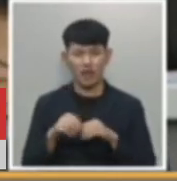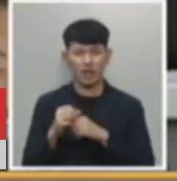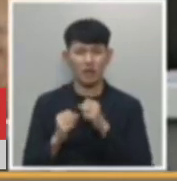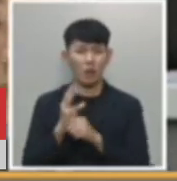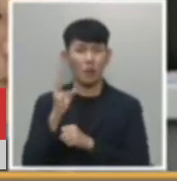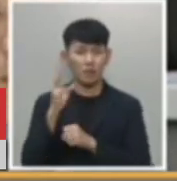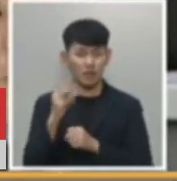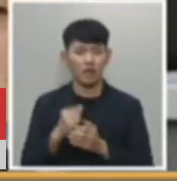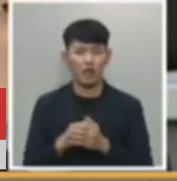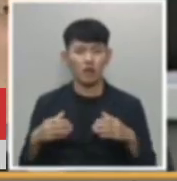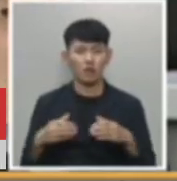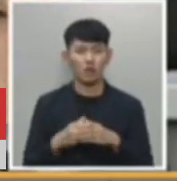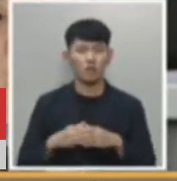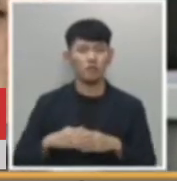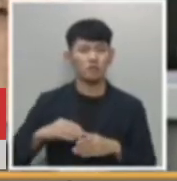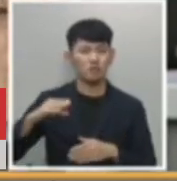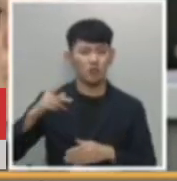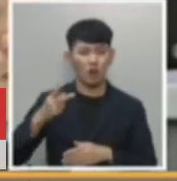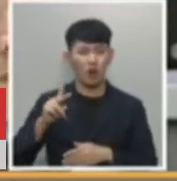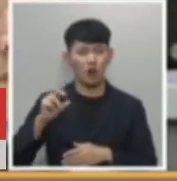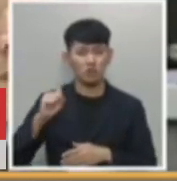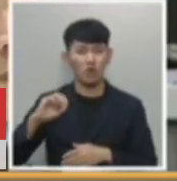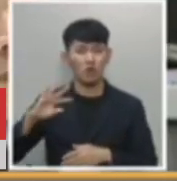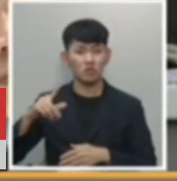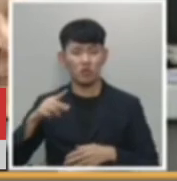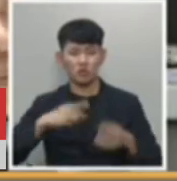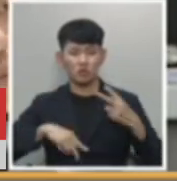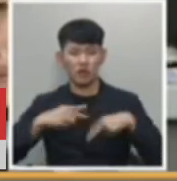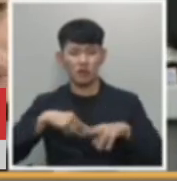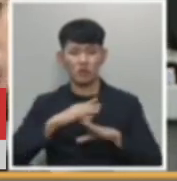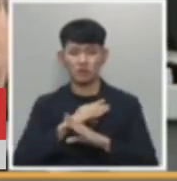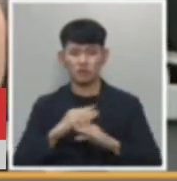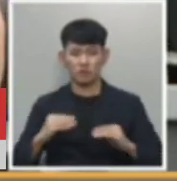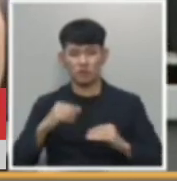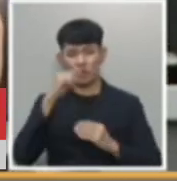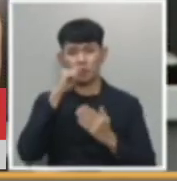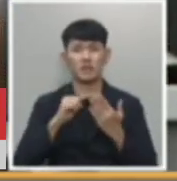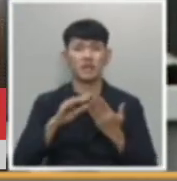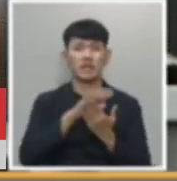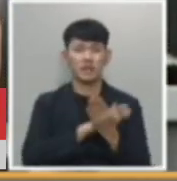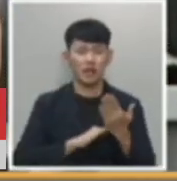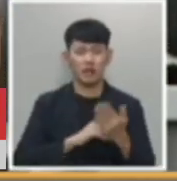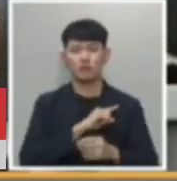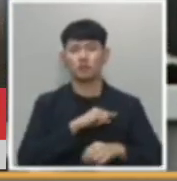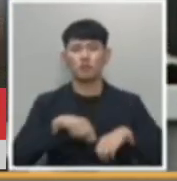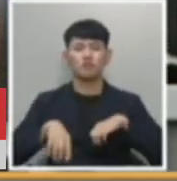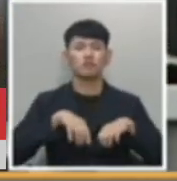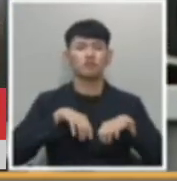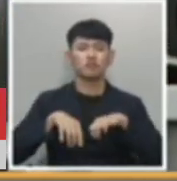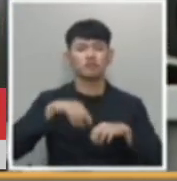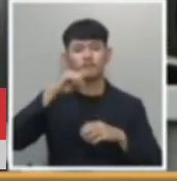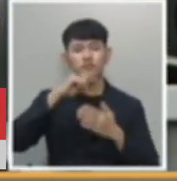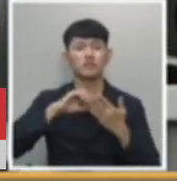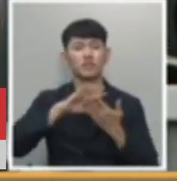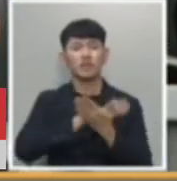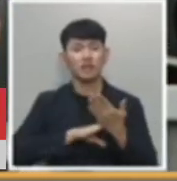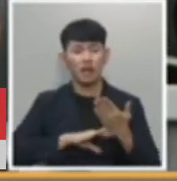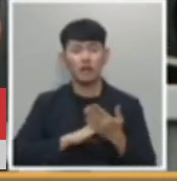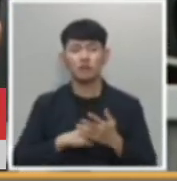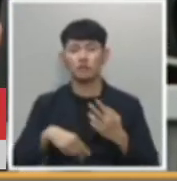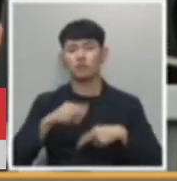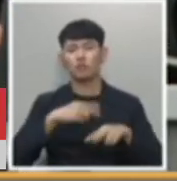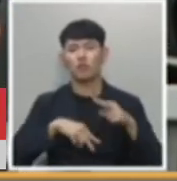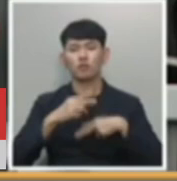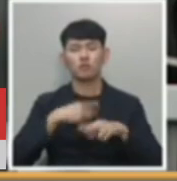ช.คณะรักษาความสงบแห่งชาติได้บริหารราชการแผ่นดินโดยไม่มีการตรวจสอบ